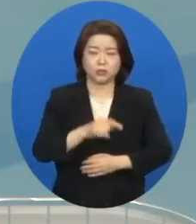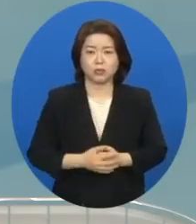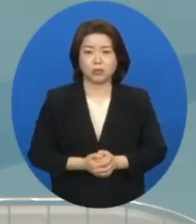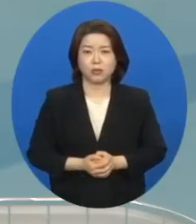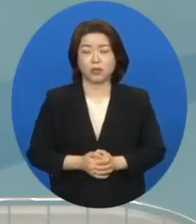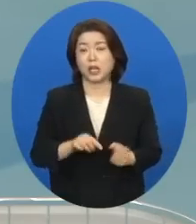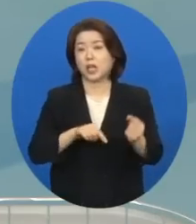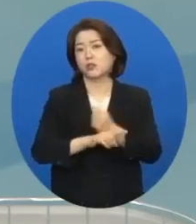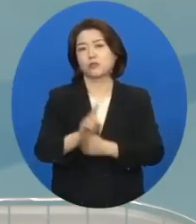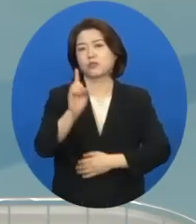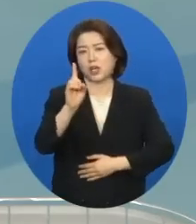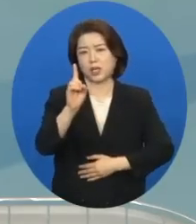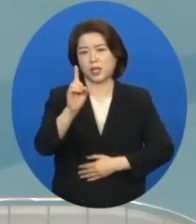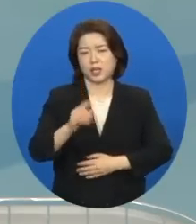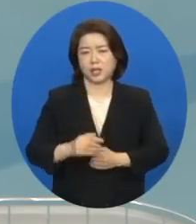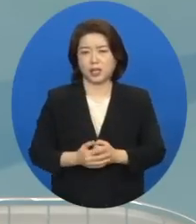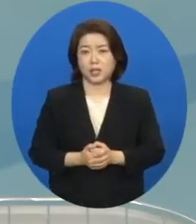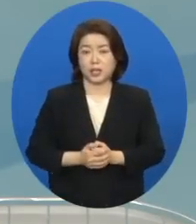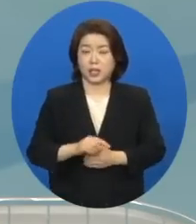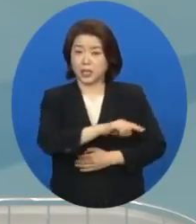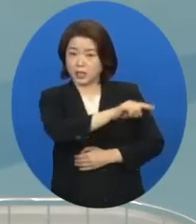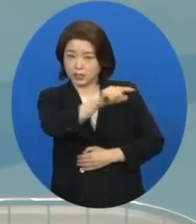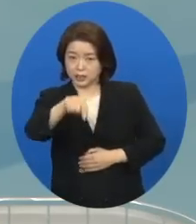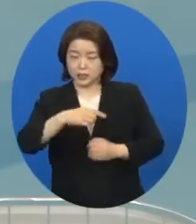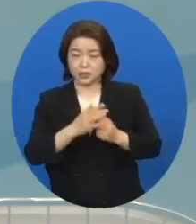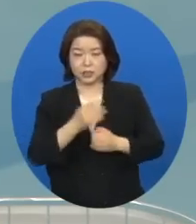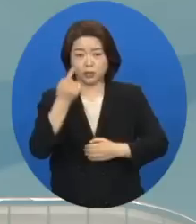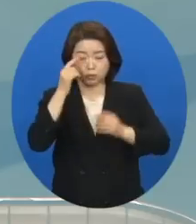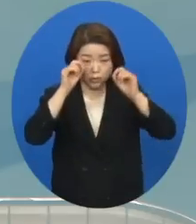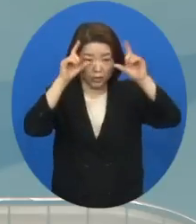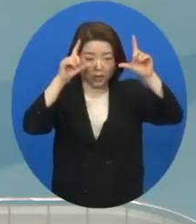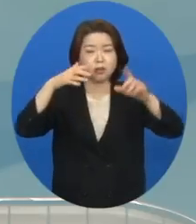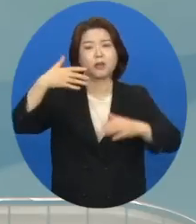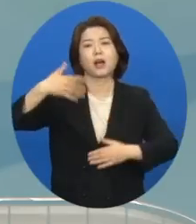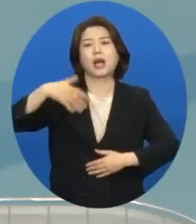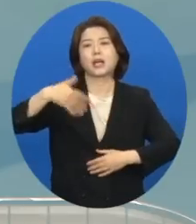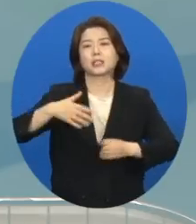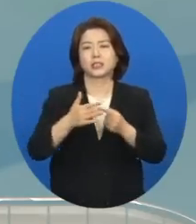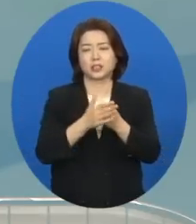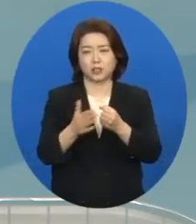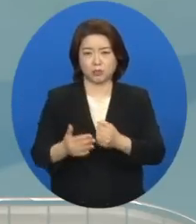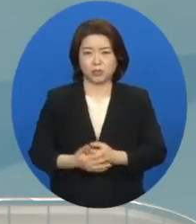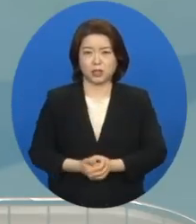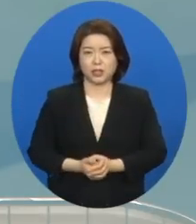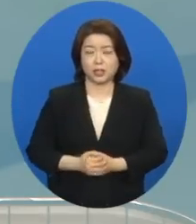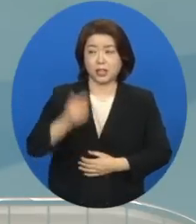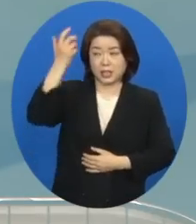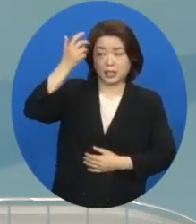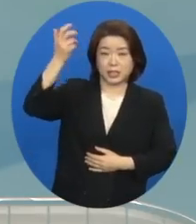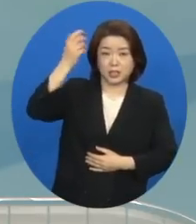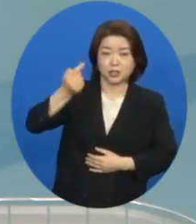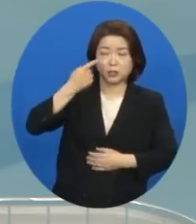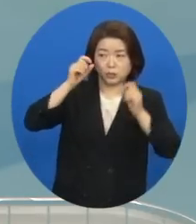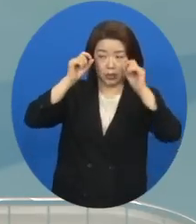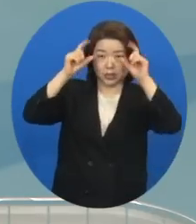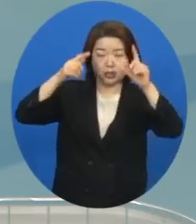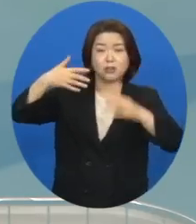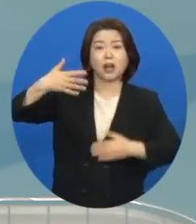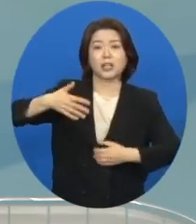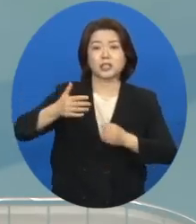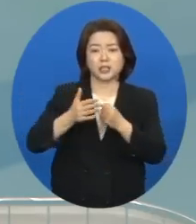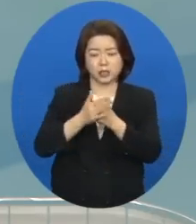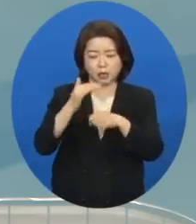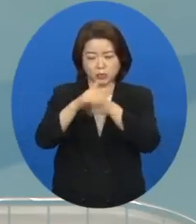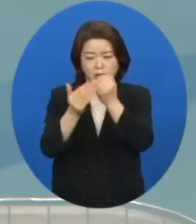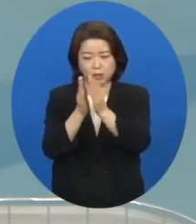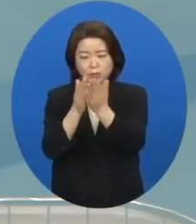이유는 하나입니다. 그들이 눈이 열리지 않았기 때문이다. 영적인 눈이 뜨이지 않았기 때문이라고